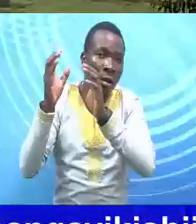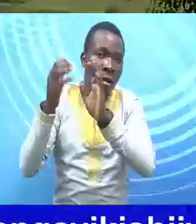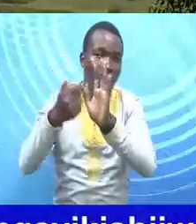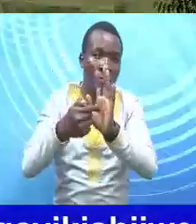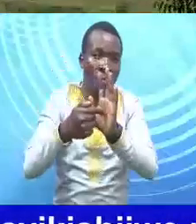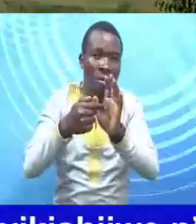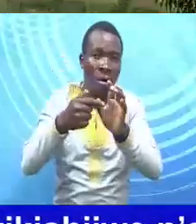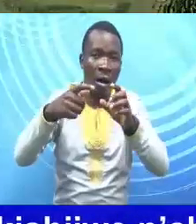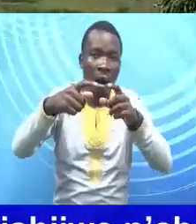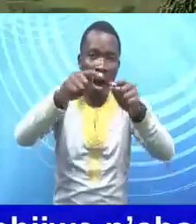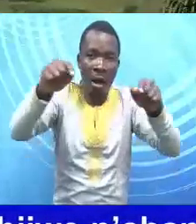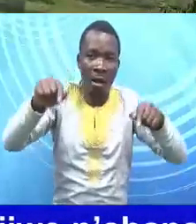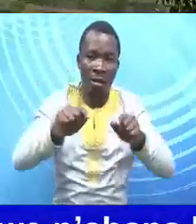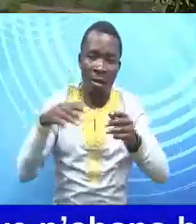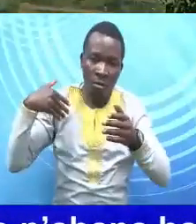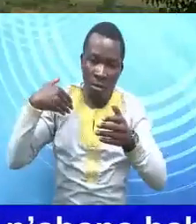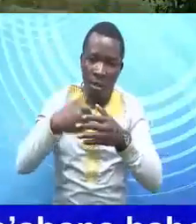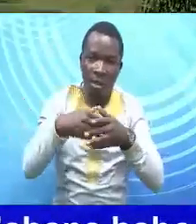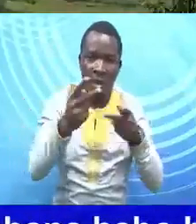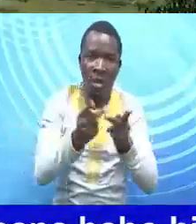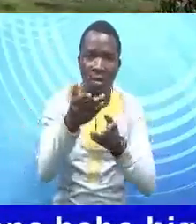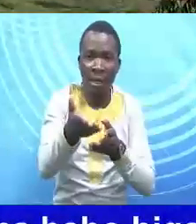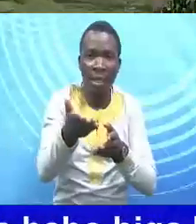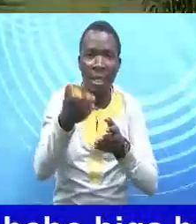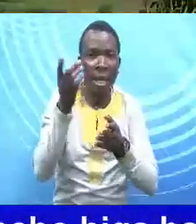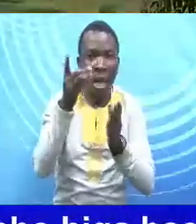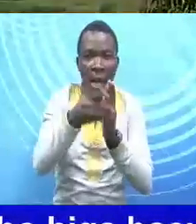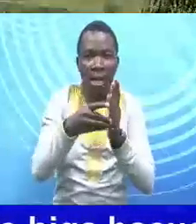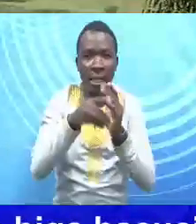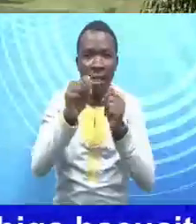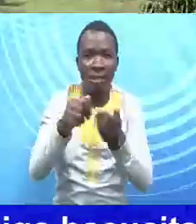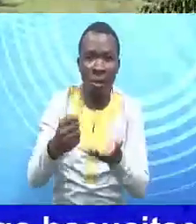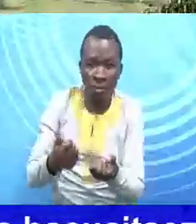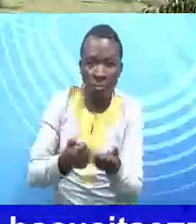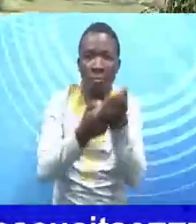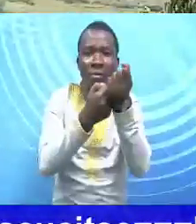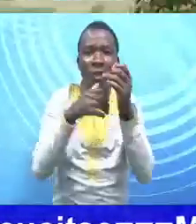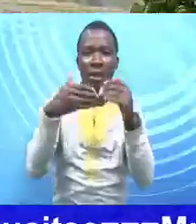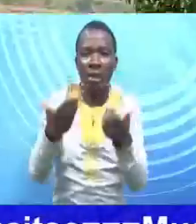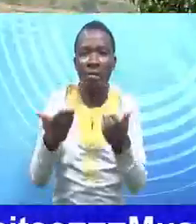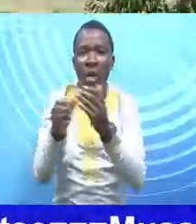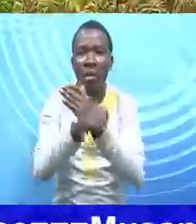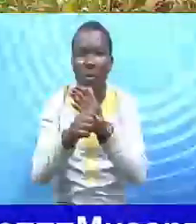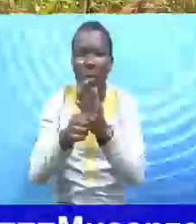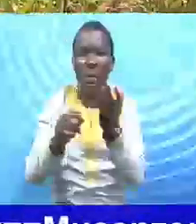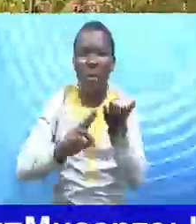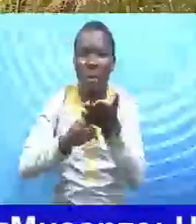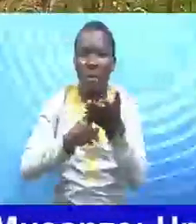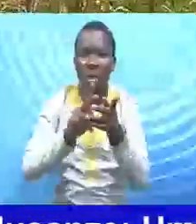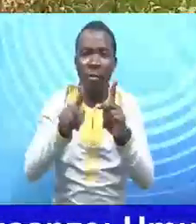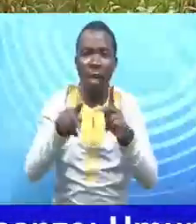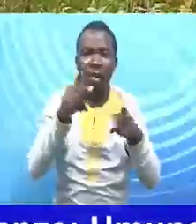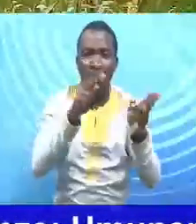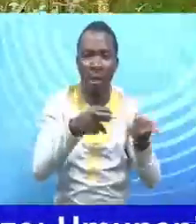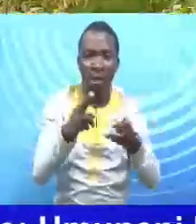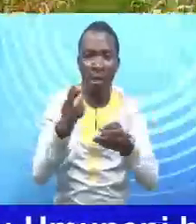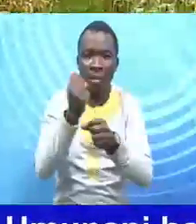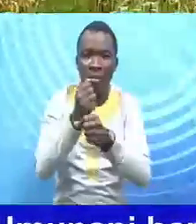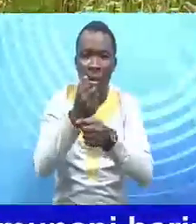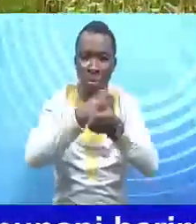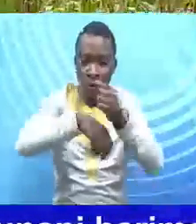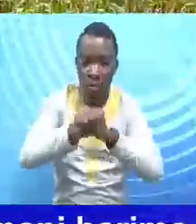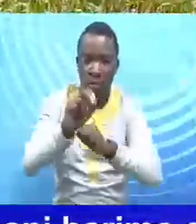batuye cyangwa se bakoreye ibikorwa byabo akarere gashobora kuba kabafasha kakabungana cyangwa umurenge hakoreshejwe abasanzwe bakora mu bikorwa bya VUP